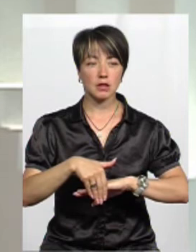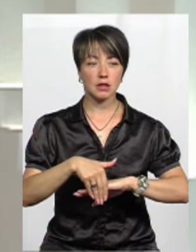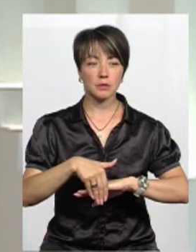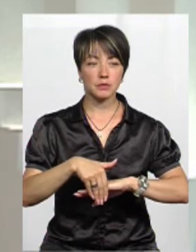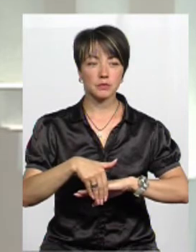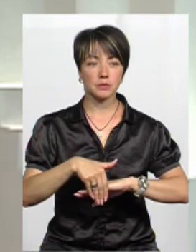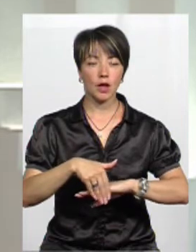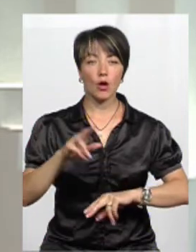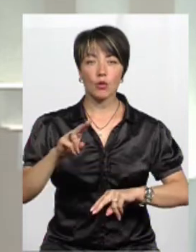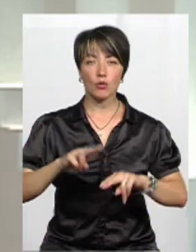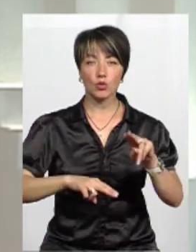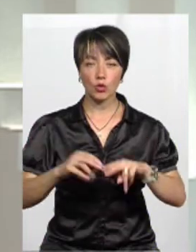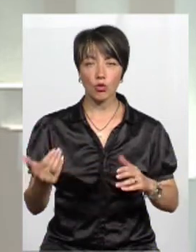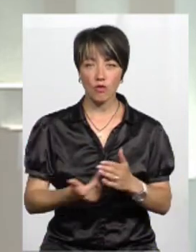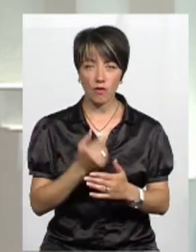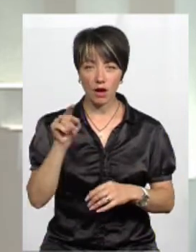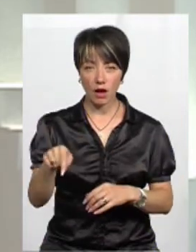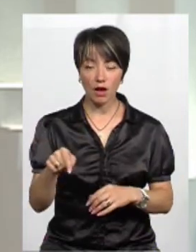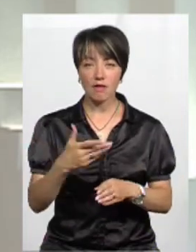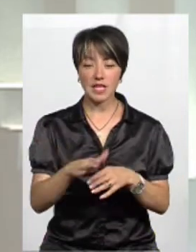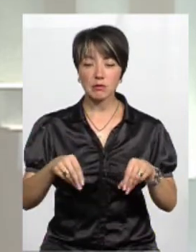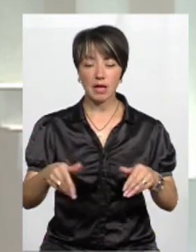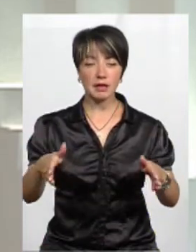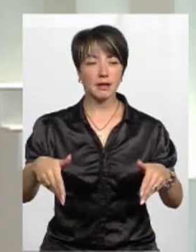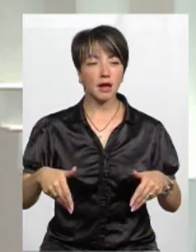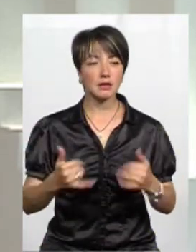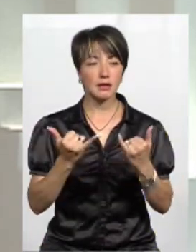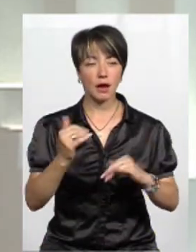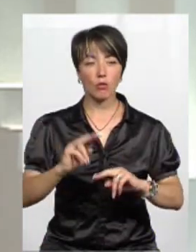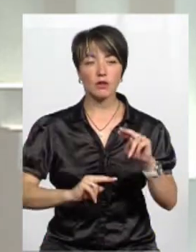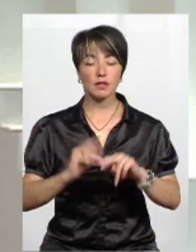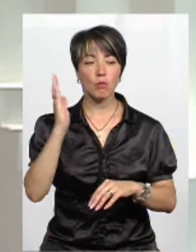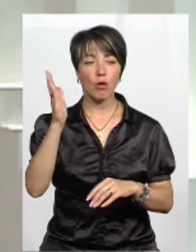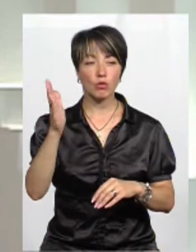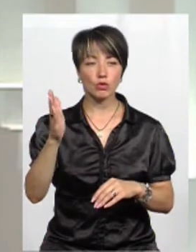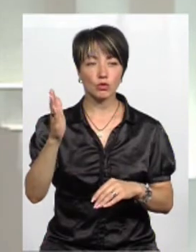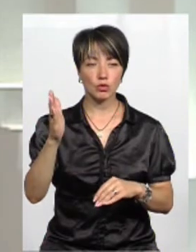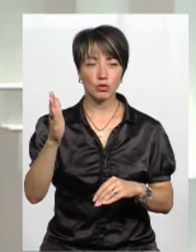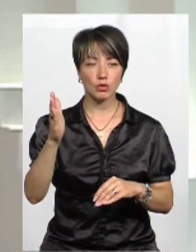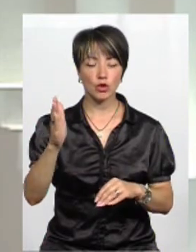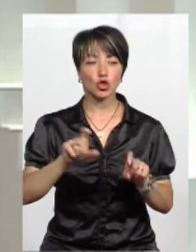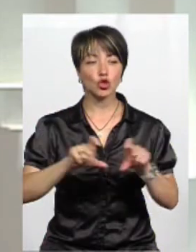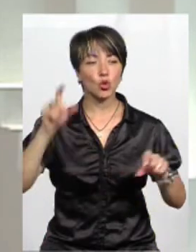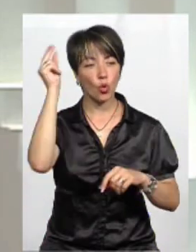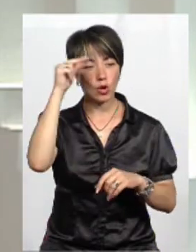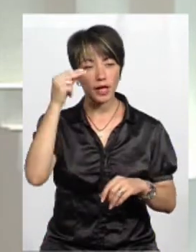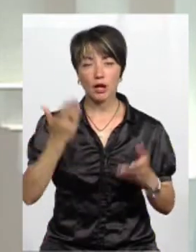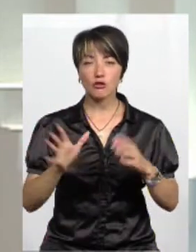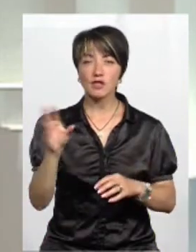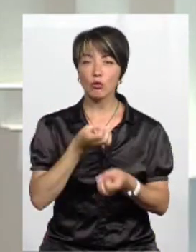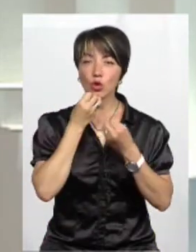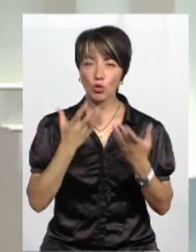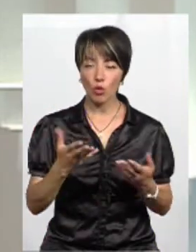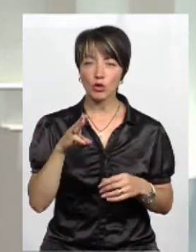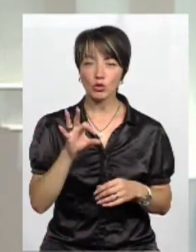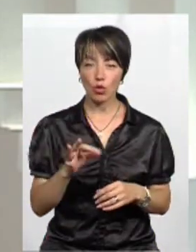зараз будується нова там, і виділена земельна ділянка для будівництва в майбутньому там школи. Якщо все буде